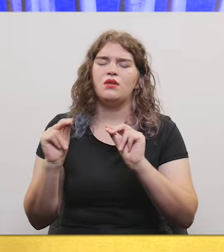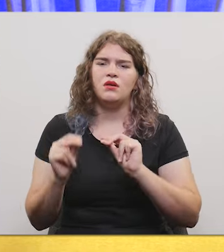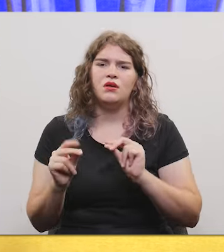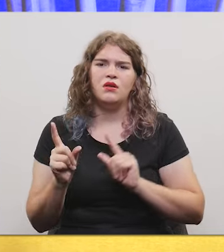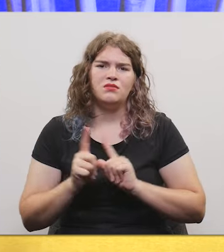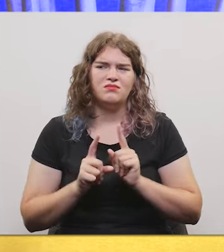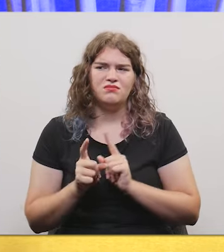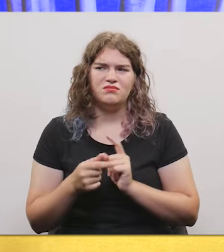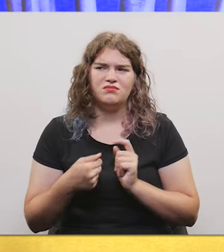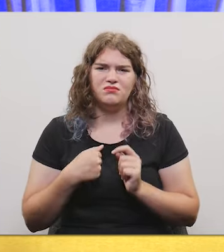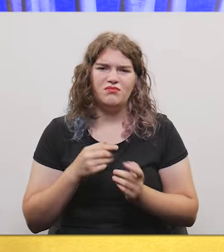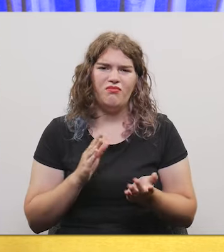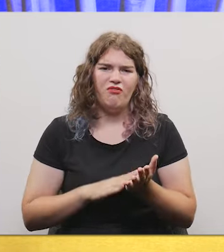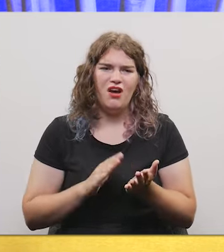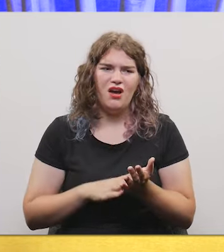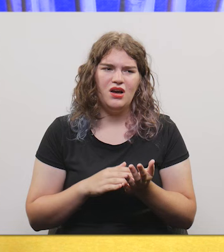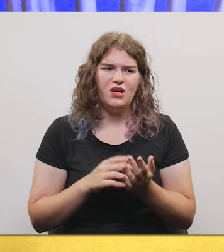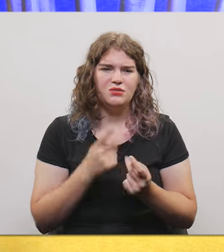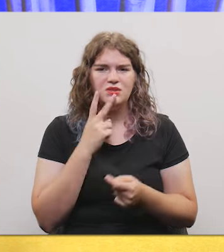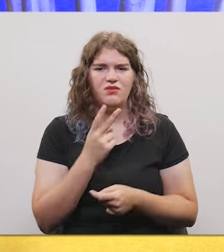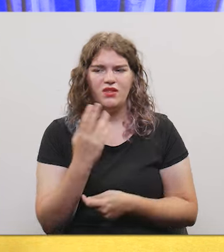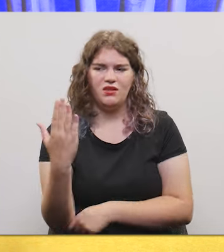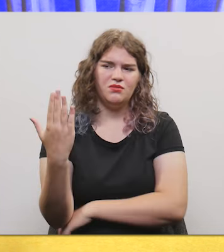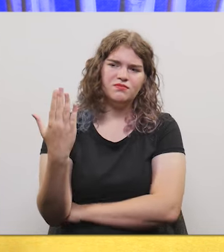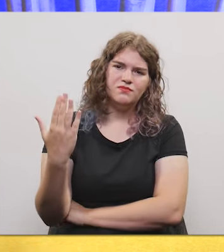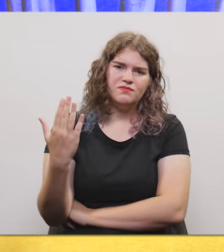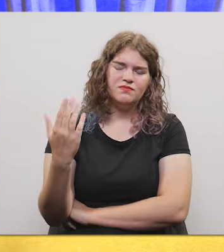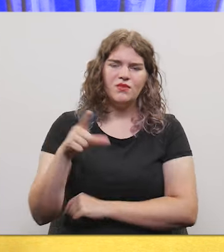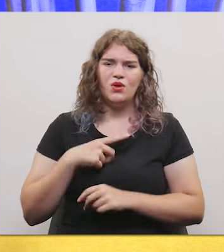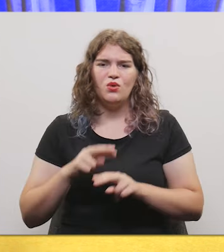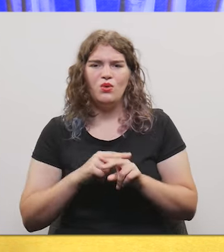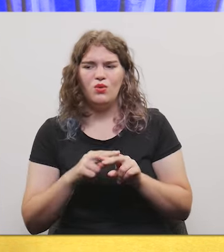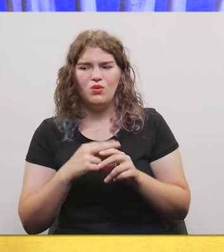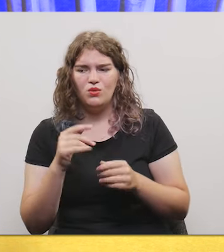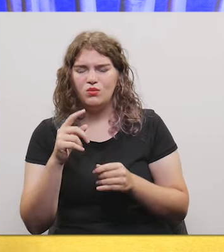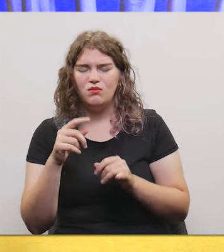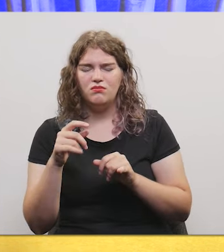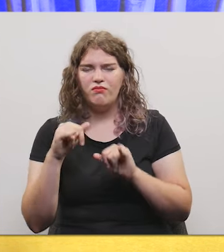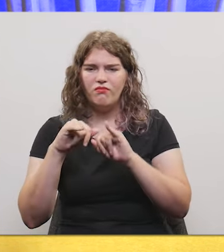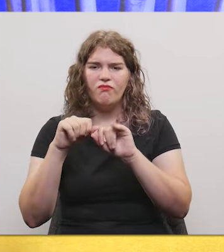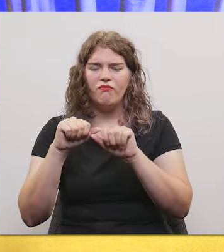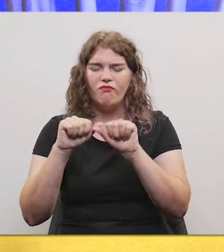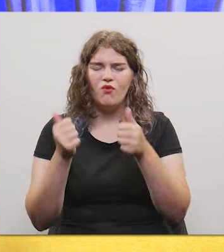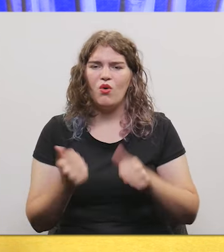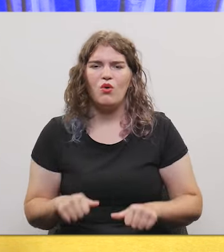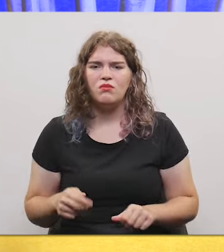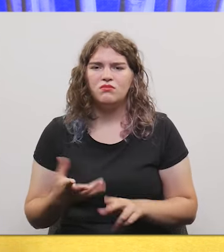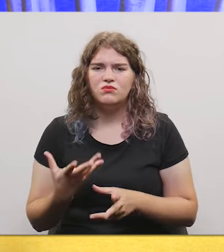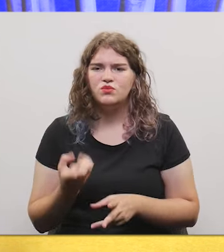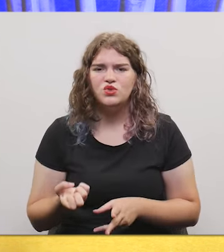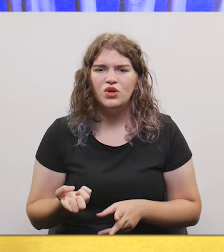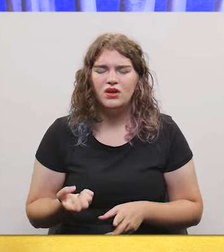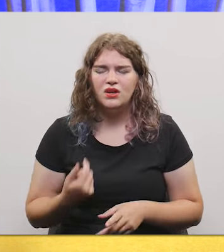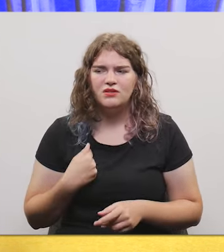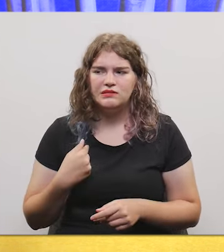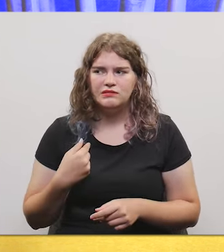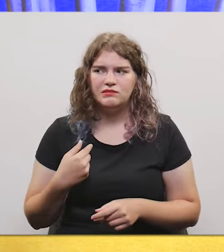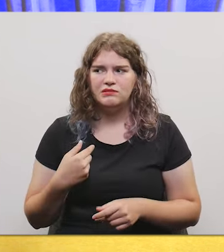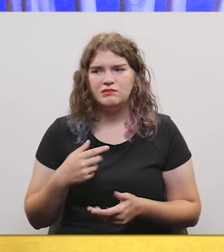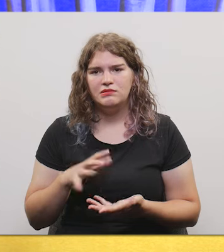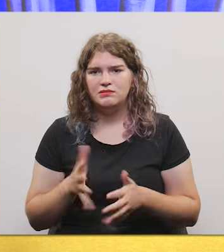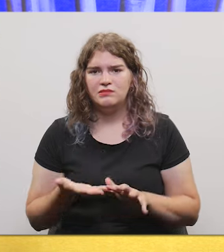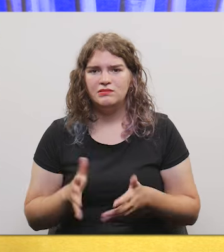să dau și lecții chiar. Ei, nu e așa. Dacă stăm să ne punem oglinda și să ne uităm, atunci constatăm